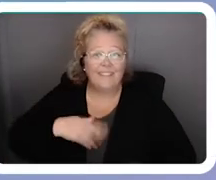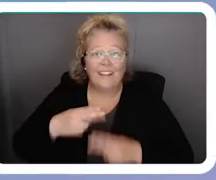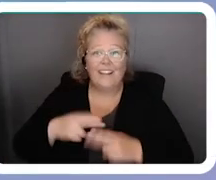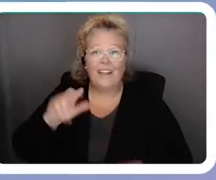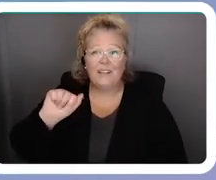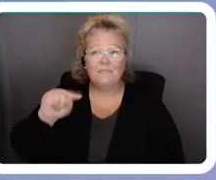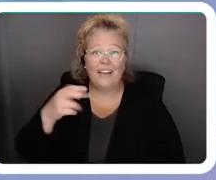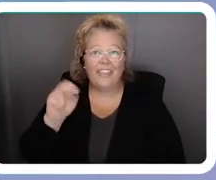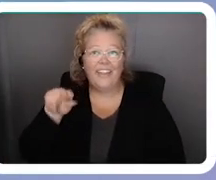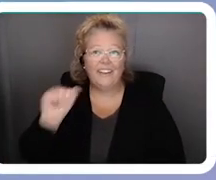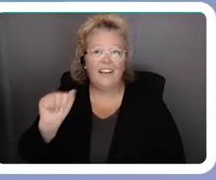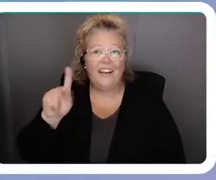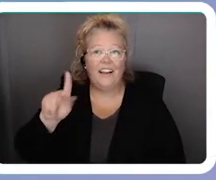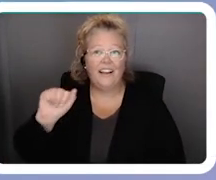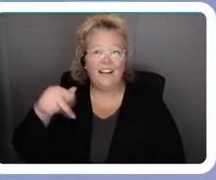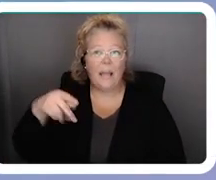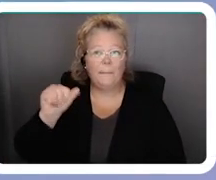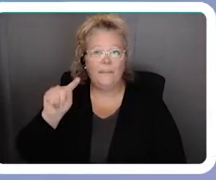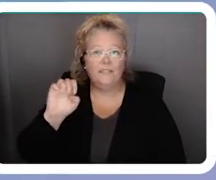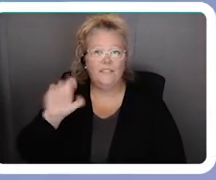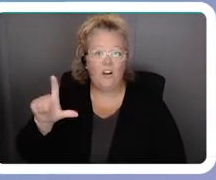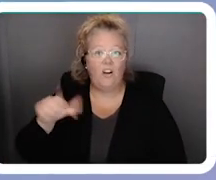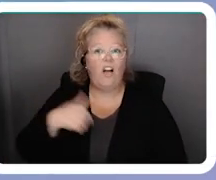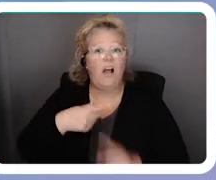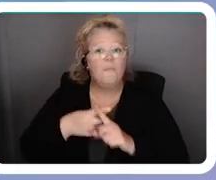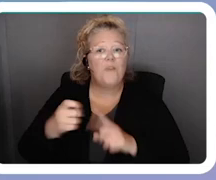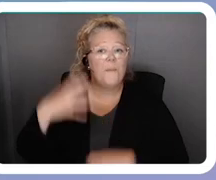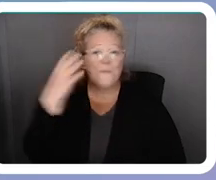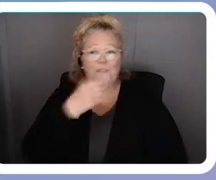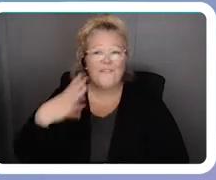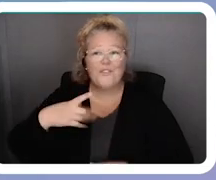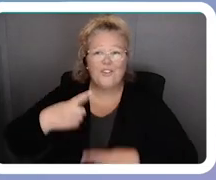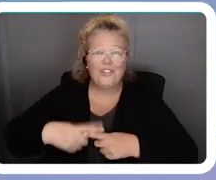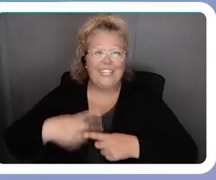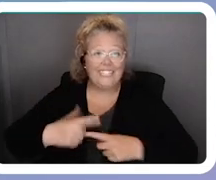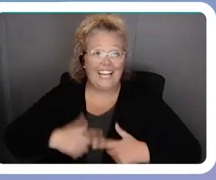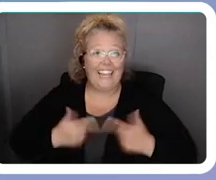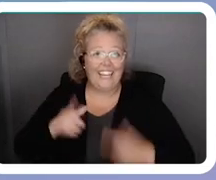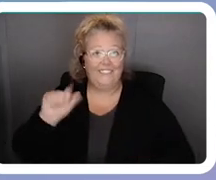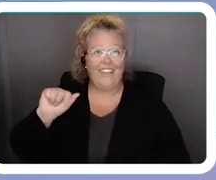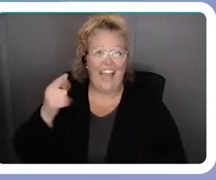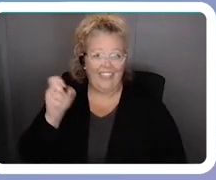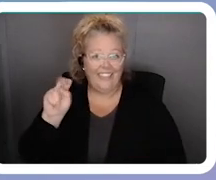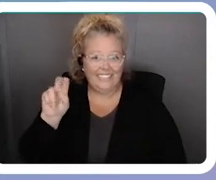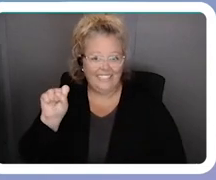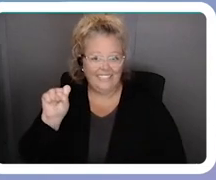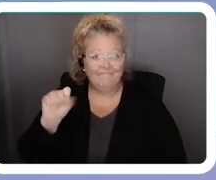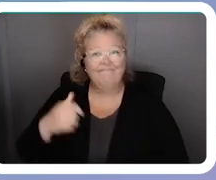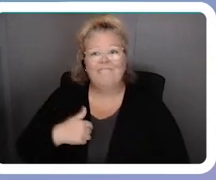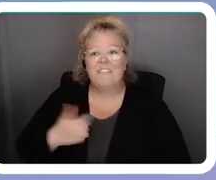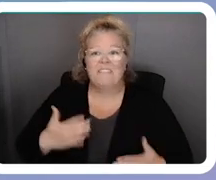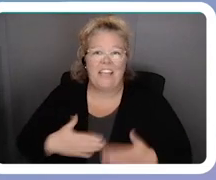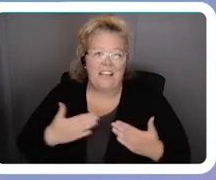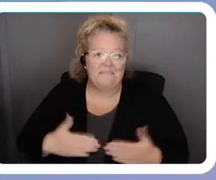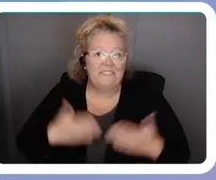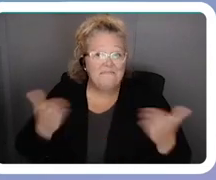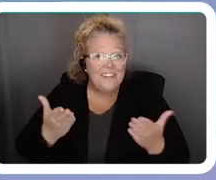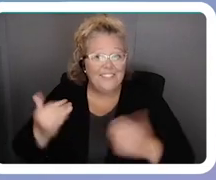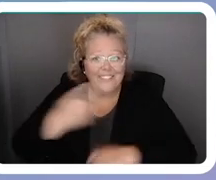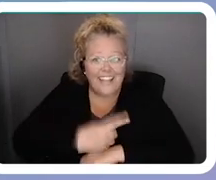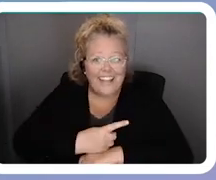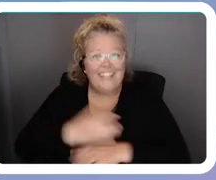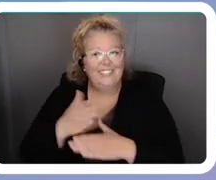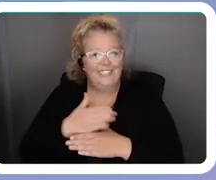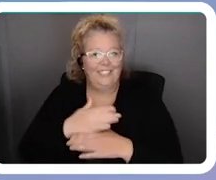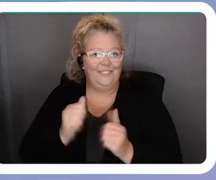Γεια σας, είμαι η Αθηναϊκή Καπάδε, είμαι από την όμορφη Ελλάδα και ζω στην Αθήνα. Χαίρομαι πολύ